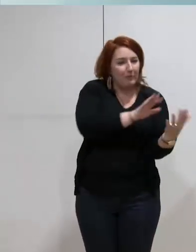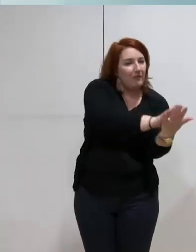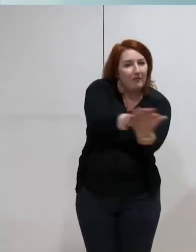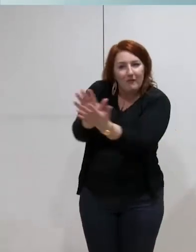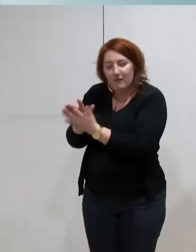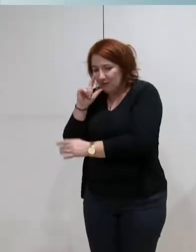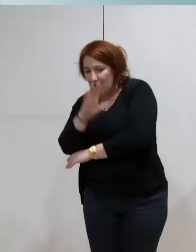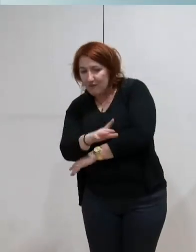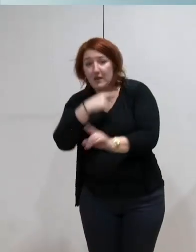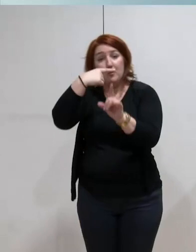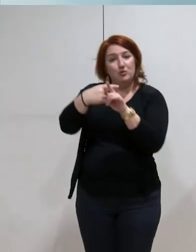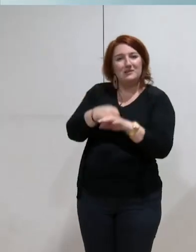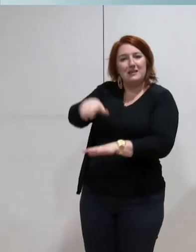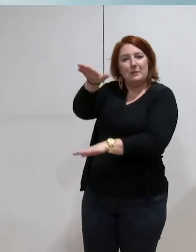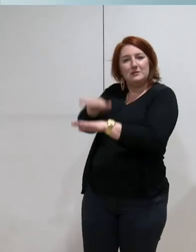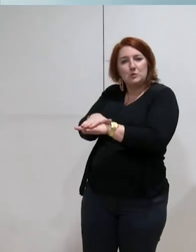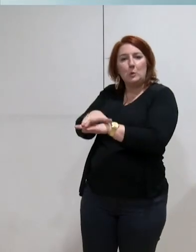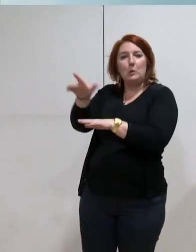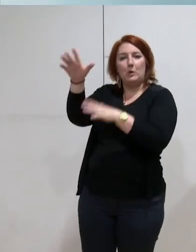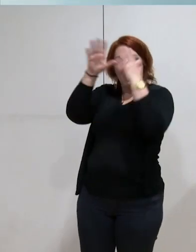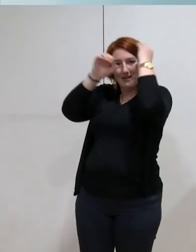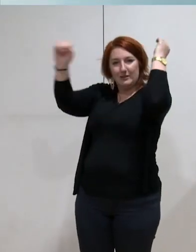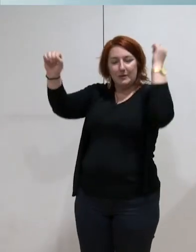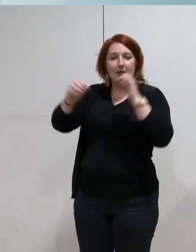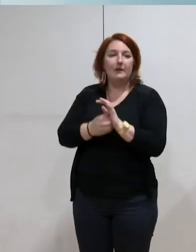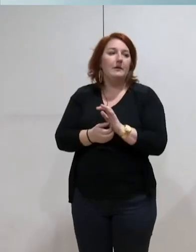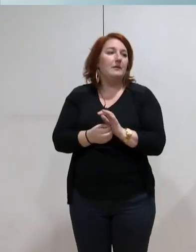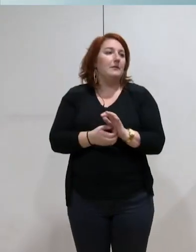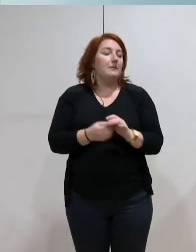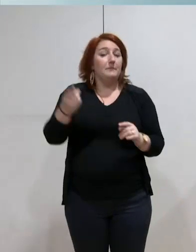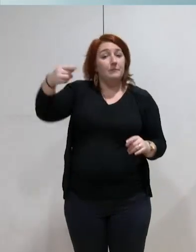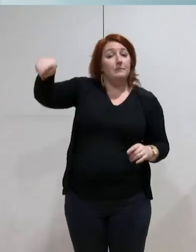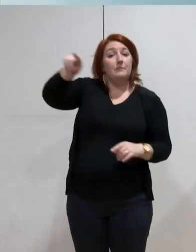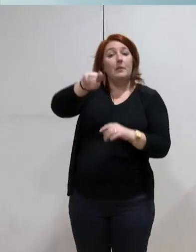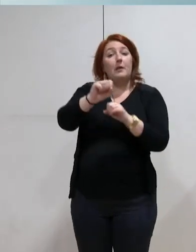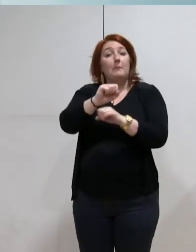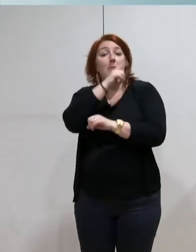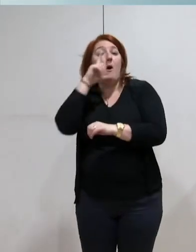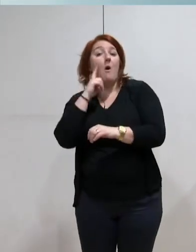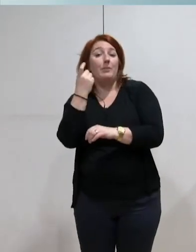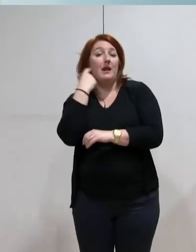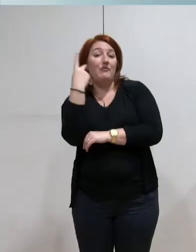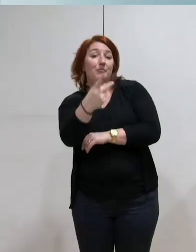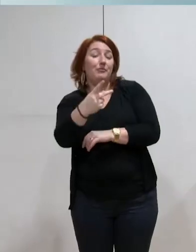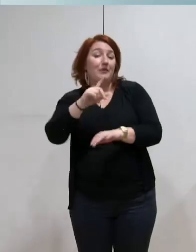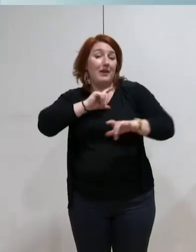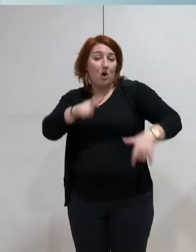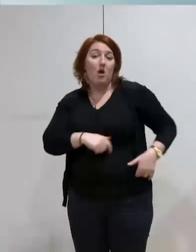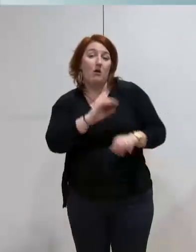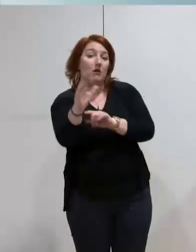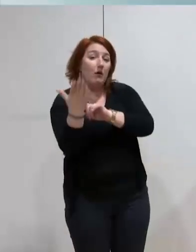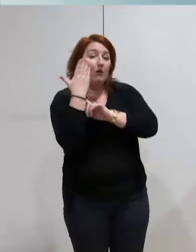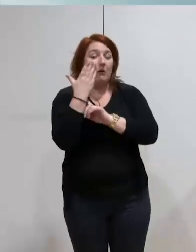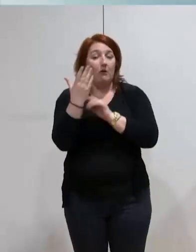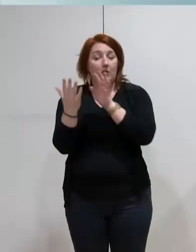et de l'inspection académique elles ont également été présentées aux représentant de parents d'élèves de ces écoles donc on a ici